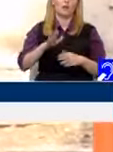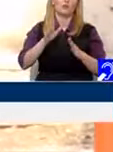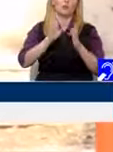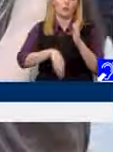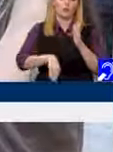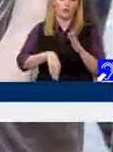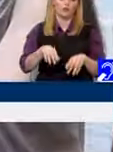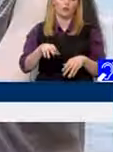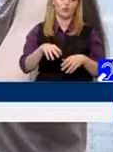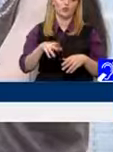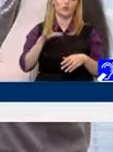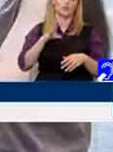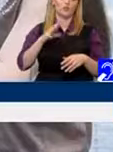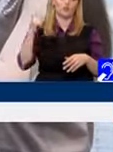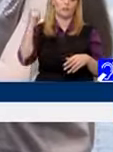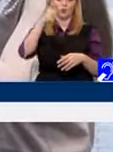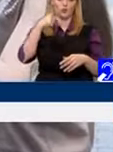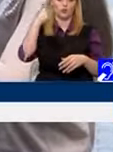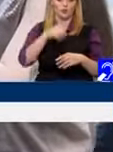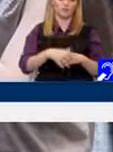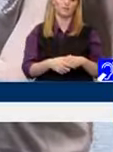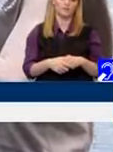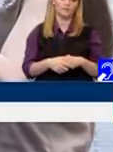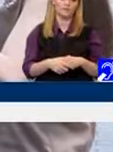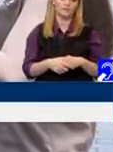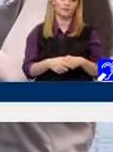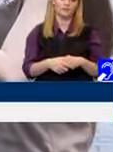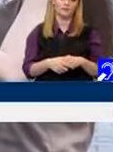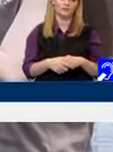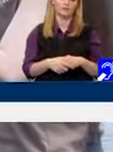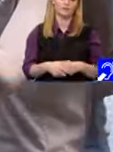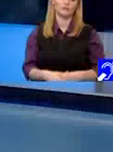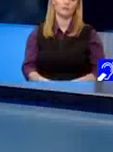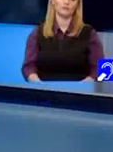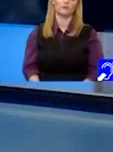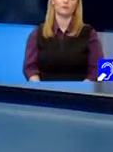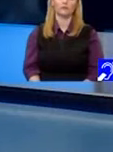68,7%, cu 6 puncte procentuale mai mult față de anul trecut.